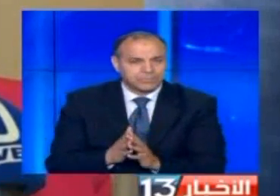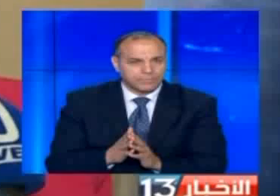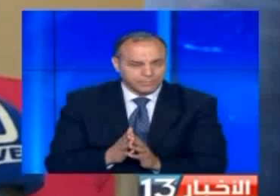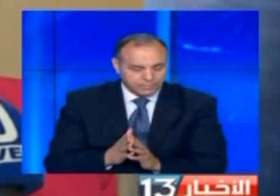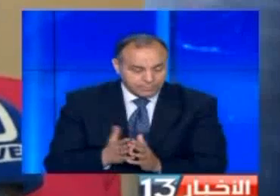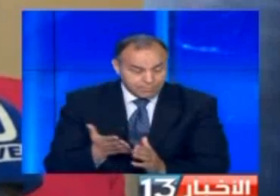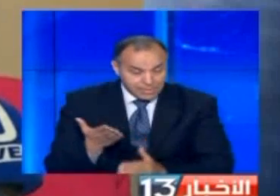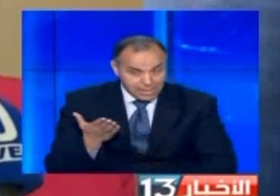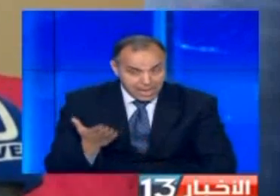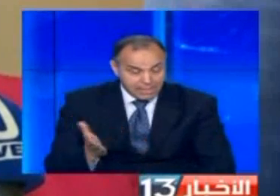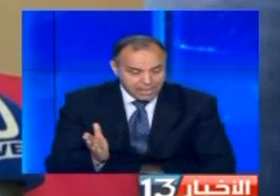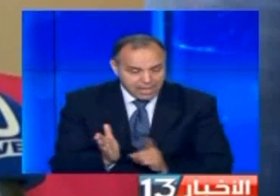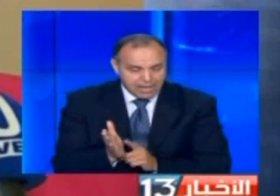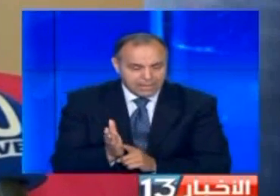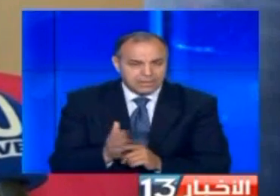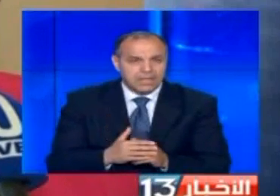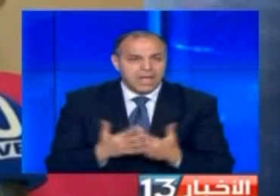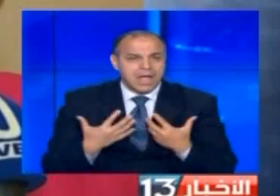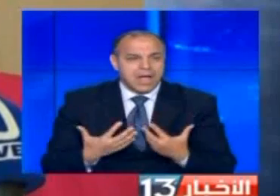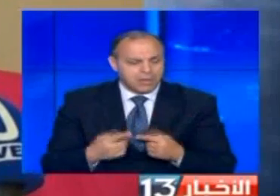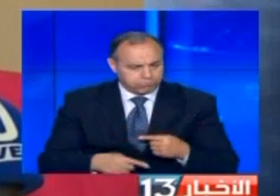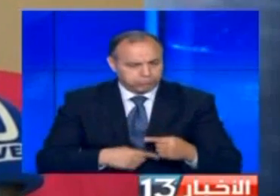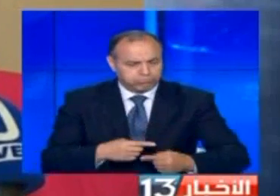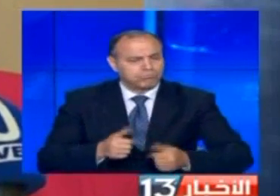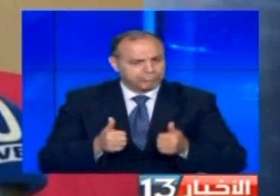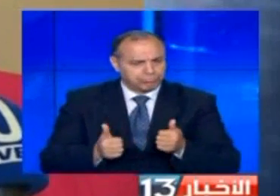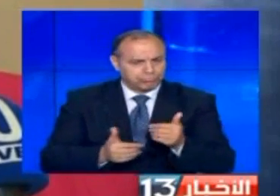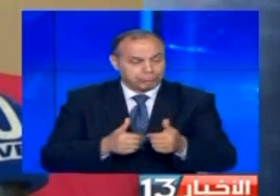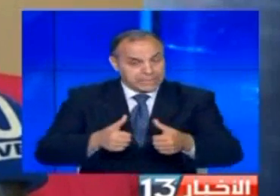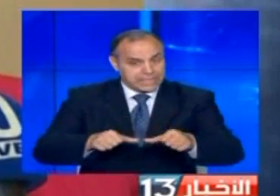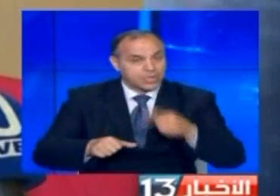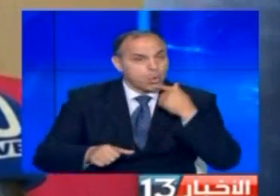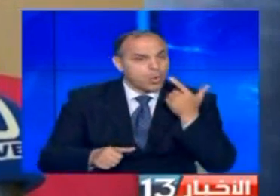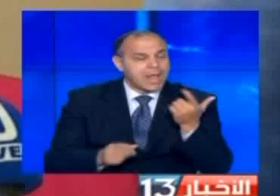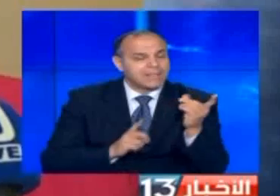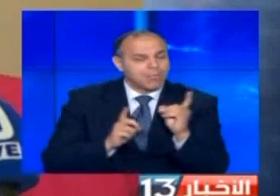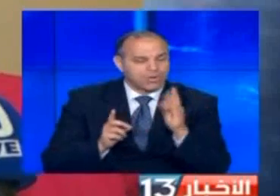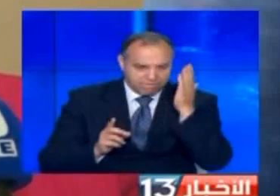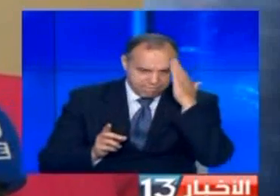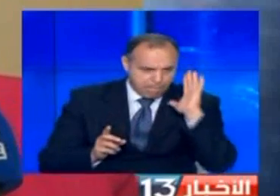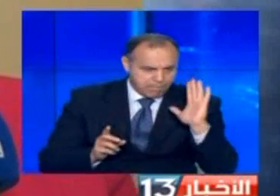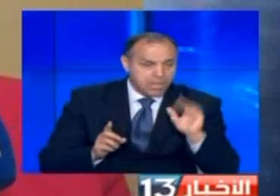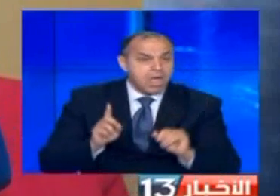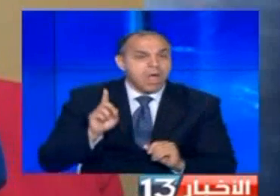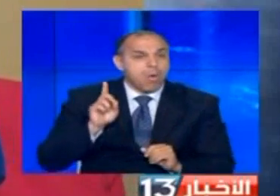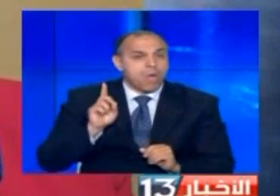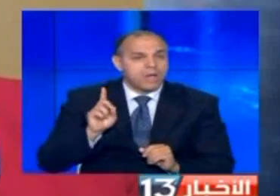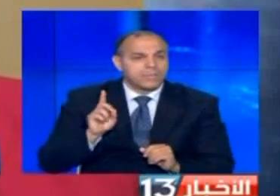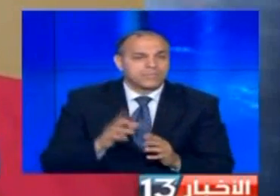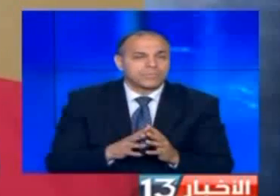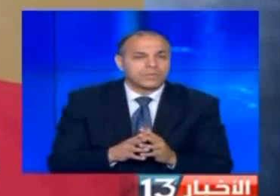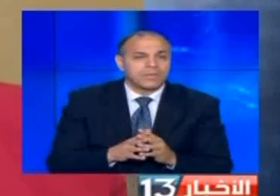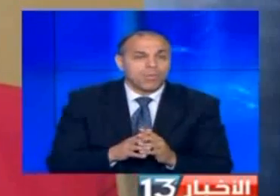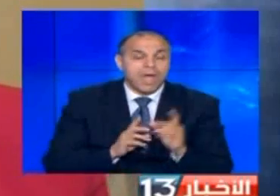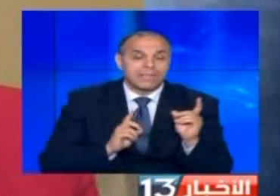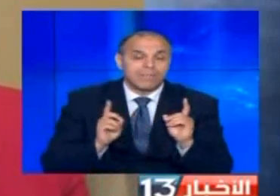وهذا ياكد على انه نحن نسير نحو ترسيخ مفهوم الديمقراطيه وخاصه